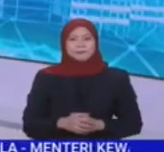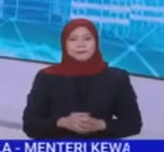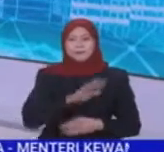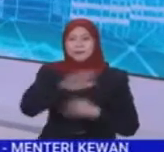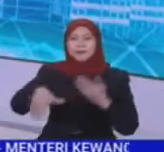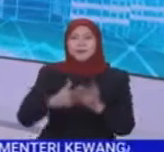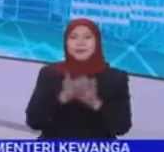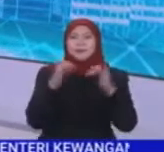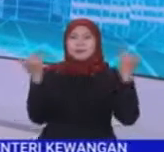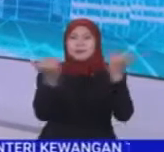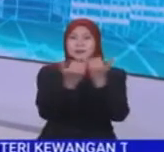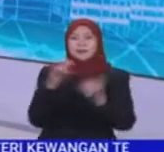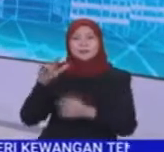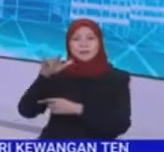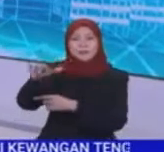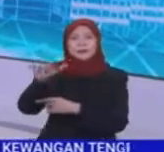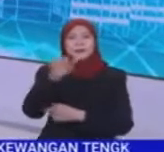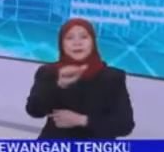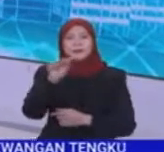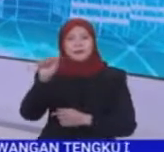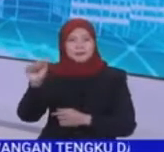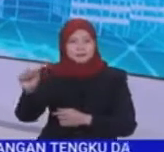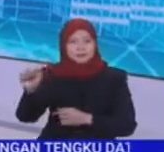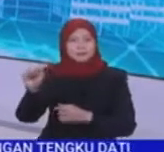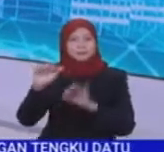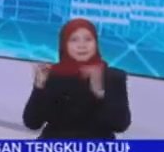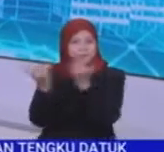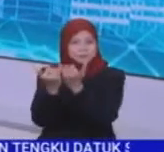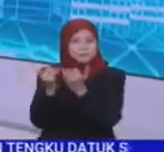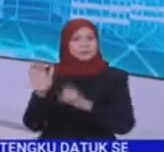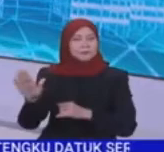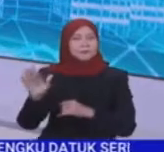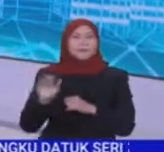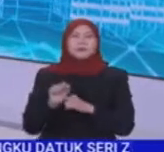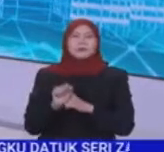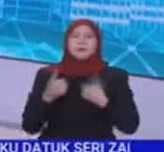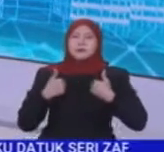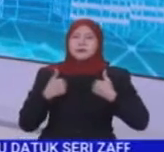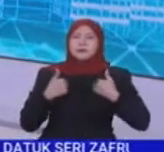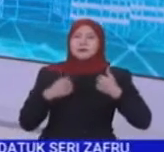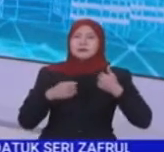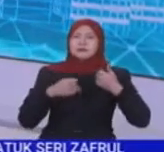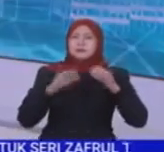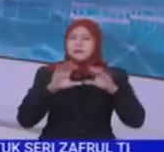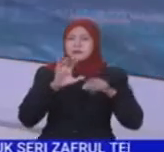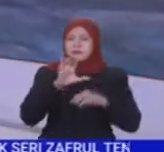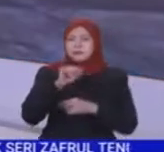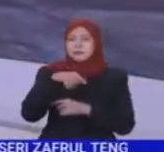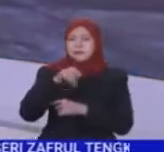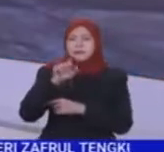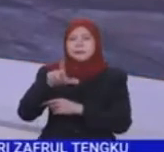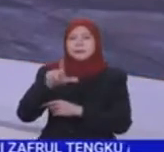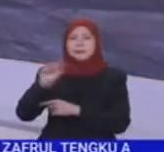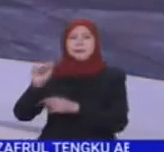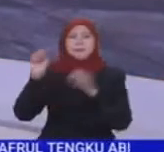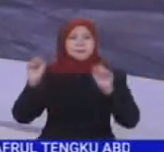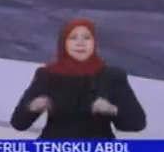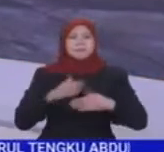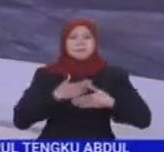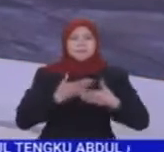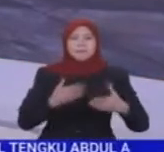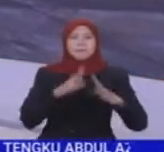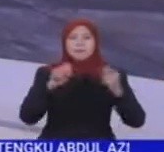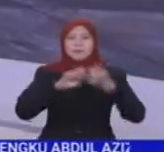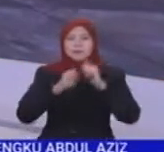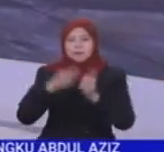Semua syarikat penerbangan di bawah AirAsia Aviation Group Limited, cabang penerbangan Capital A, komited menyelesaikan semua